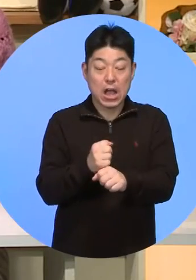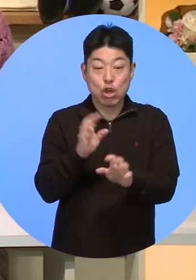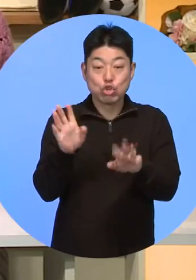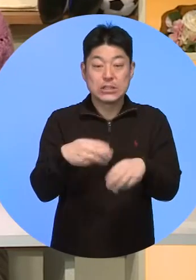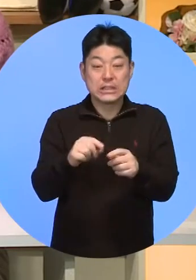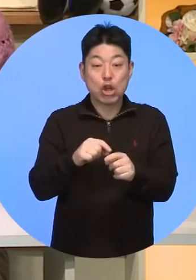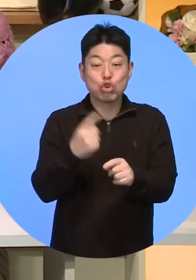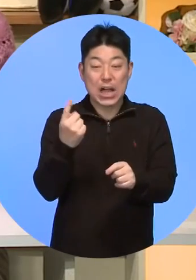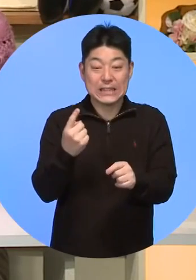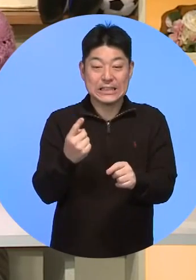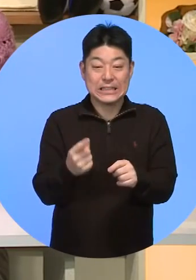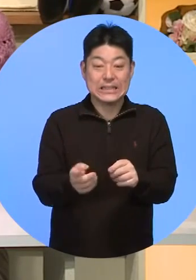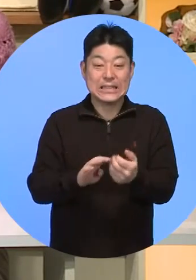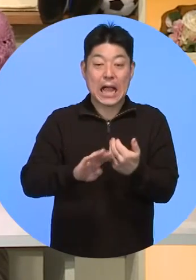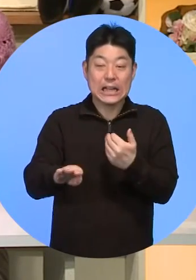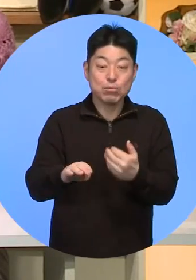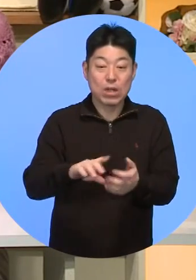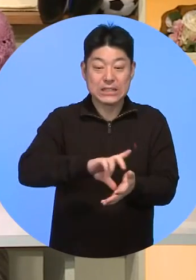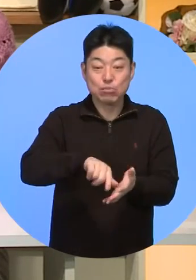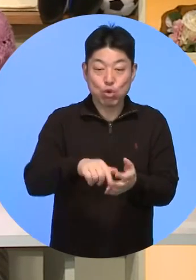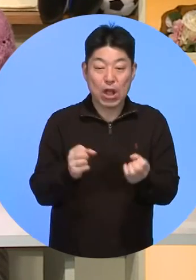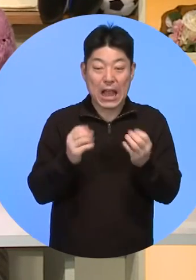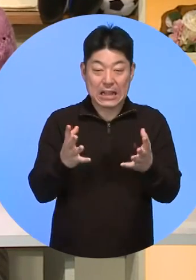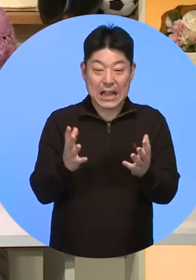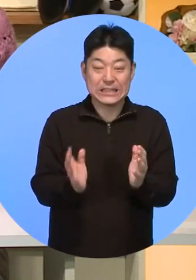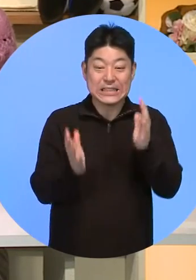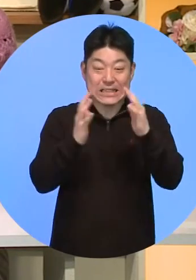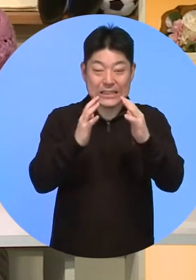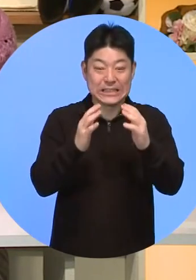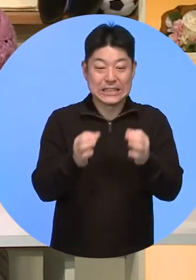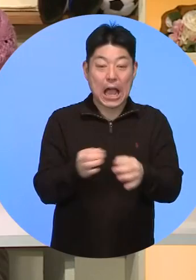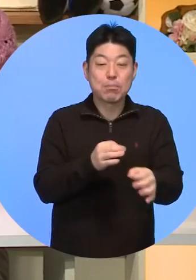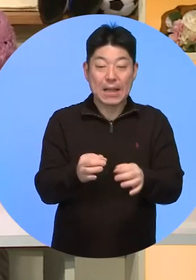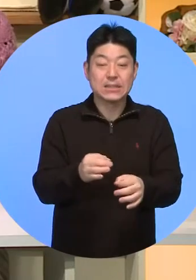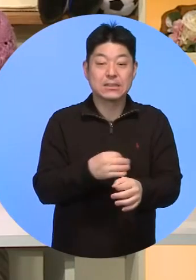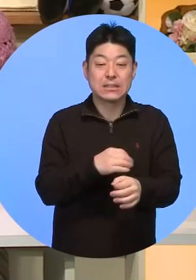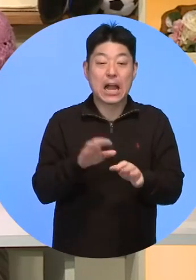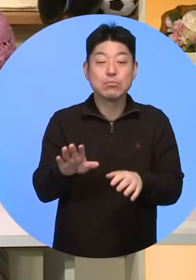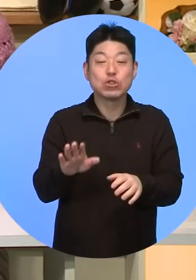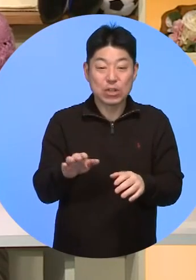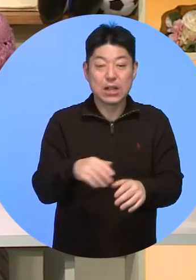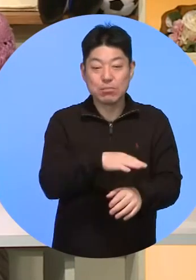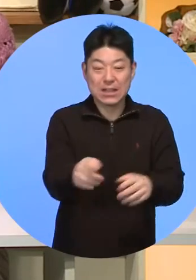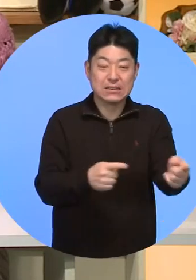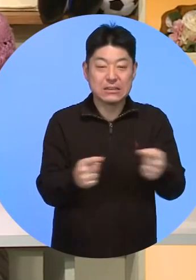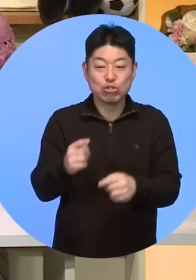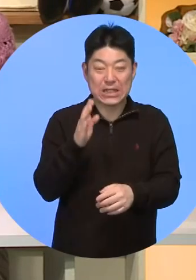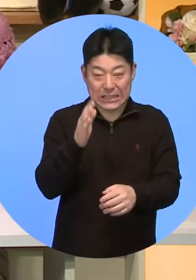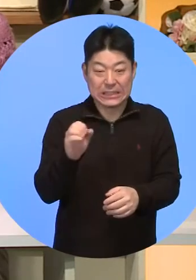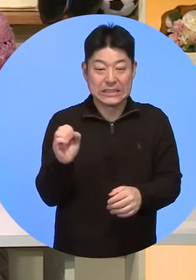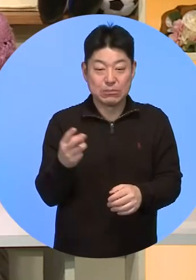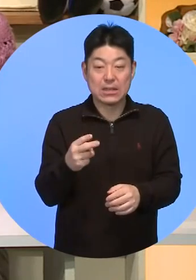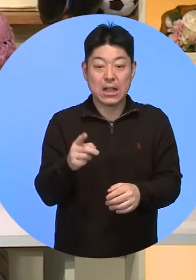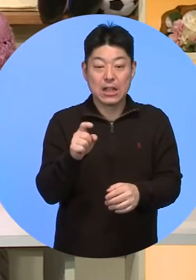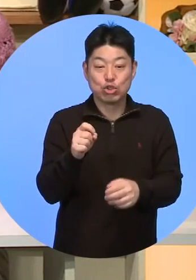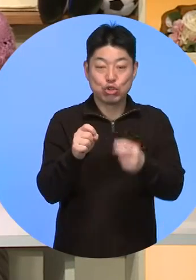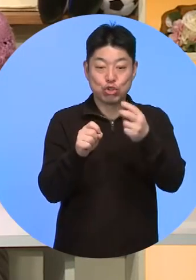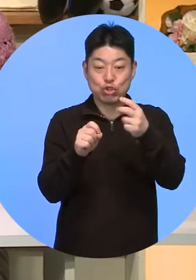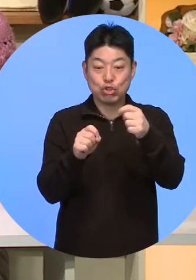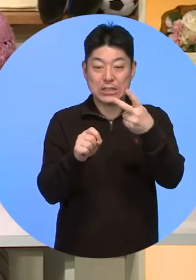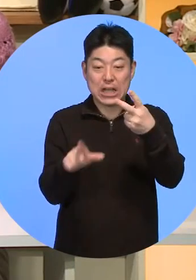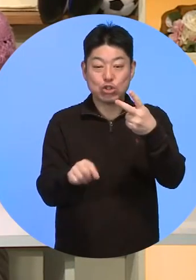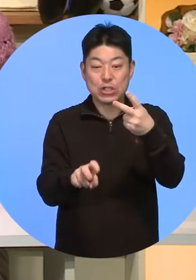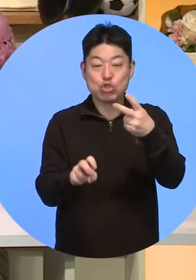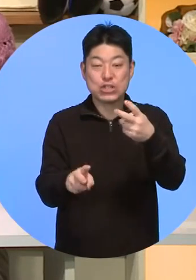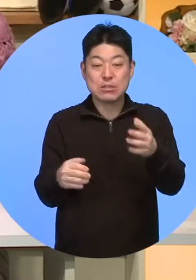にもね、地元の新鮮野菜が販売されるということでね、ぜひ皆さんお出かけください。また12月22日金曜